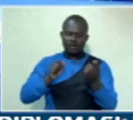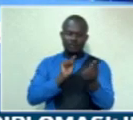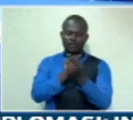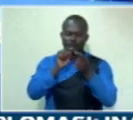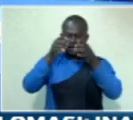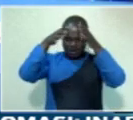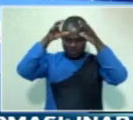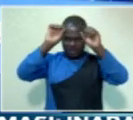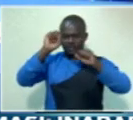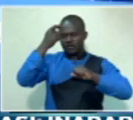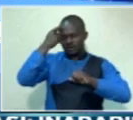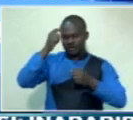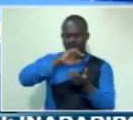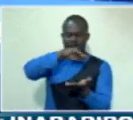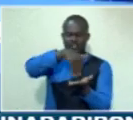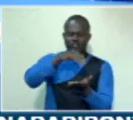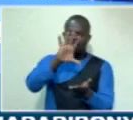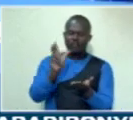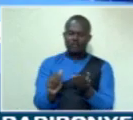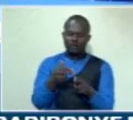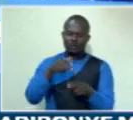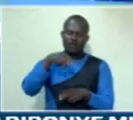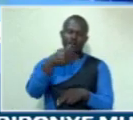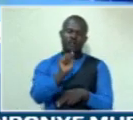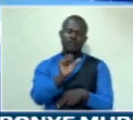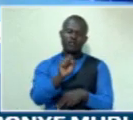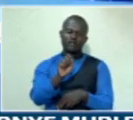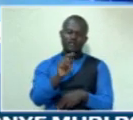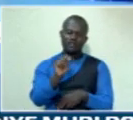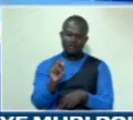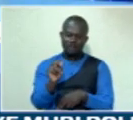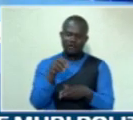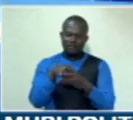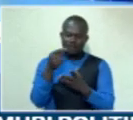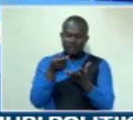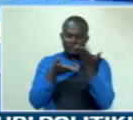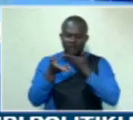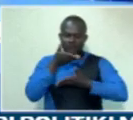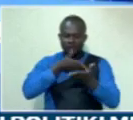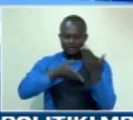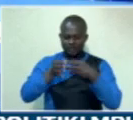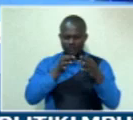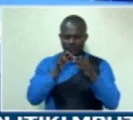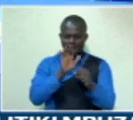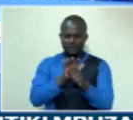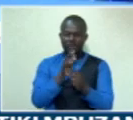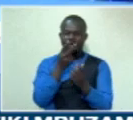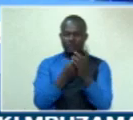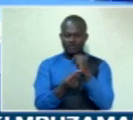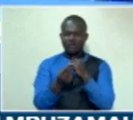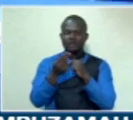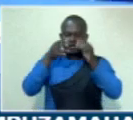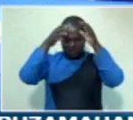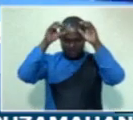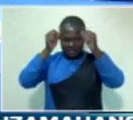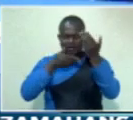Repubulika His Excellency Faustin mu byo twaganiriye twashimangiraga ibyo abaperezida bombi bari baraganiriye